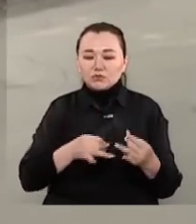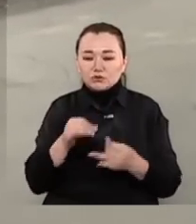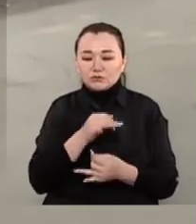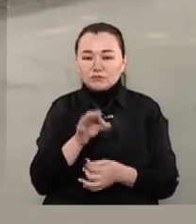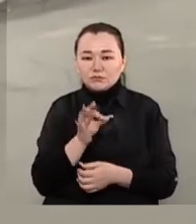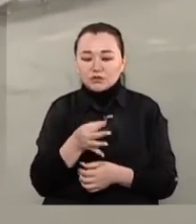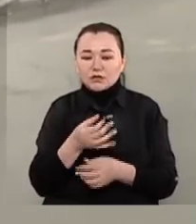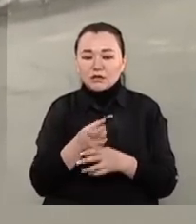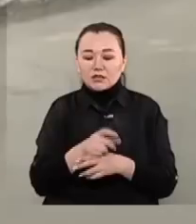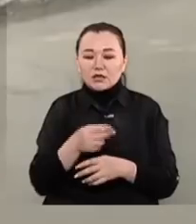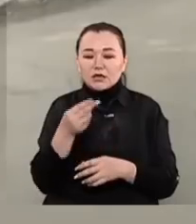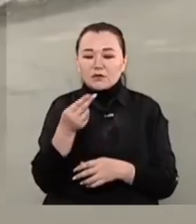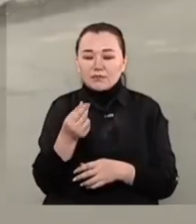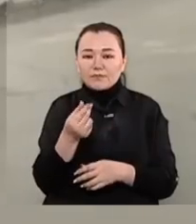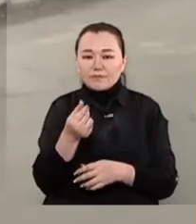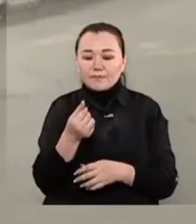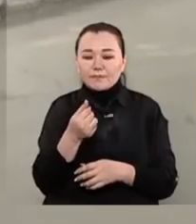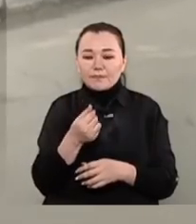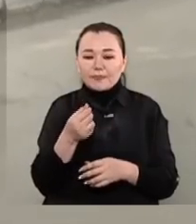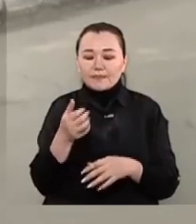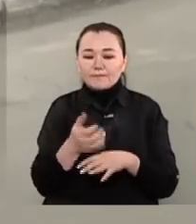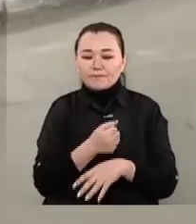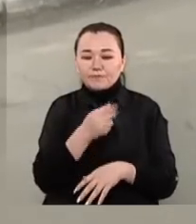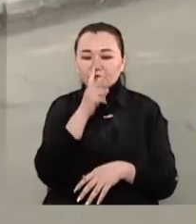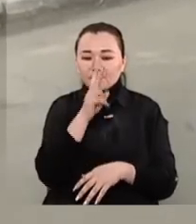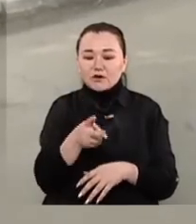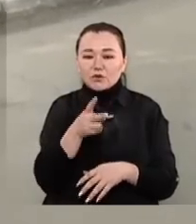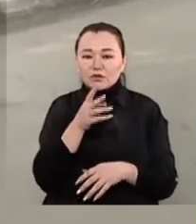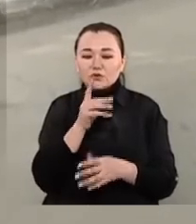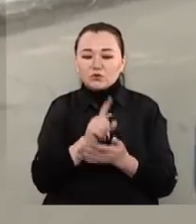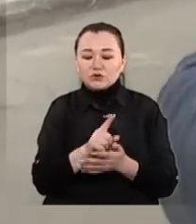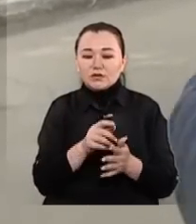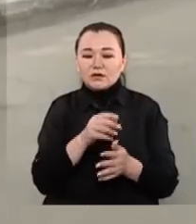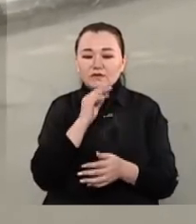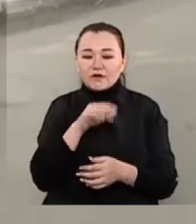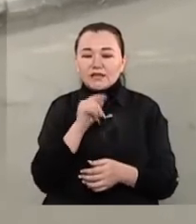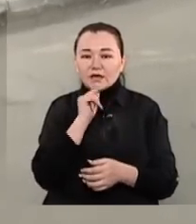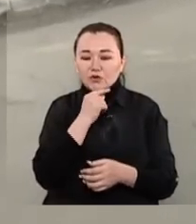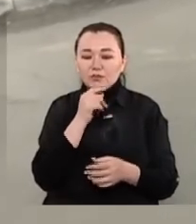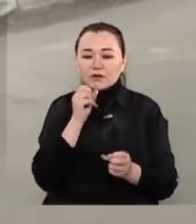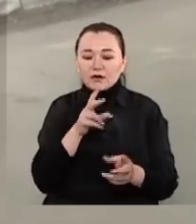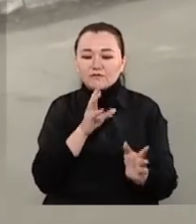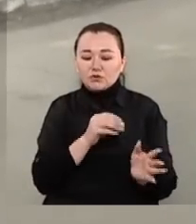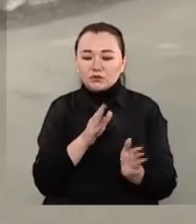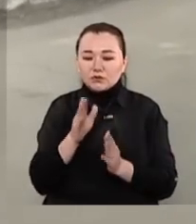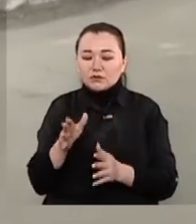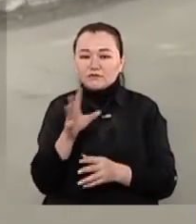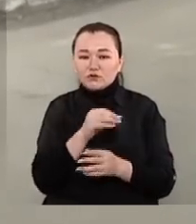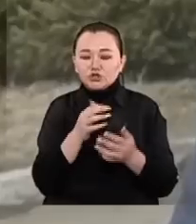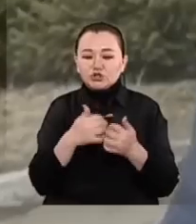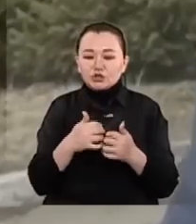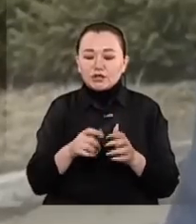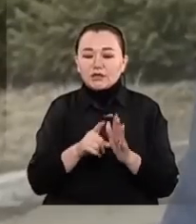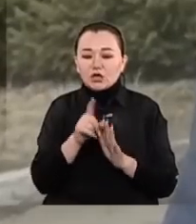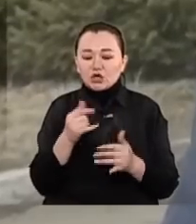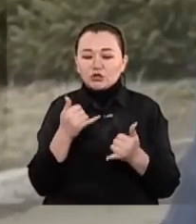қой. Осы ақша, ұтылған ақша 2 жылға жетуге. Соны экономдап қалай бәрін реттеуге, соның бәрін санайды басында.